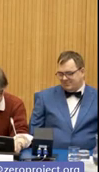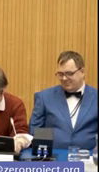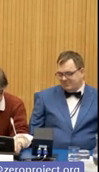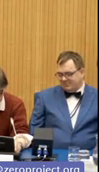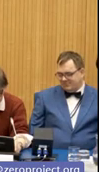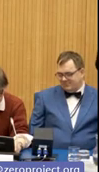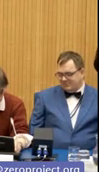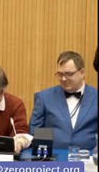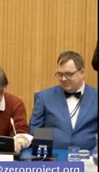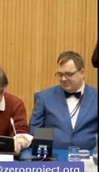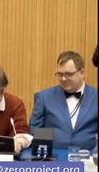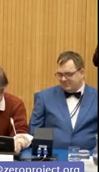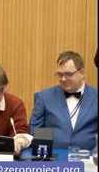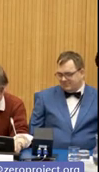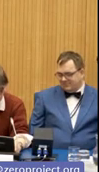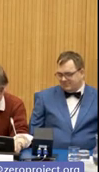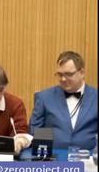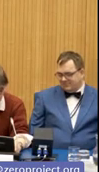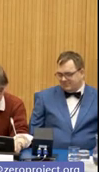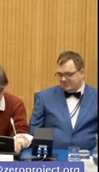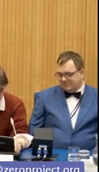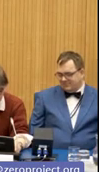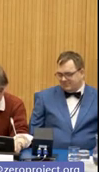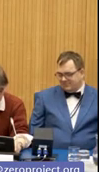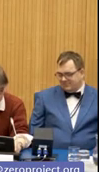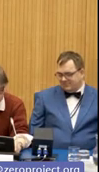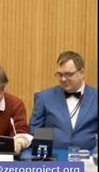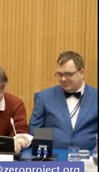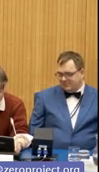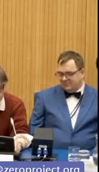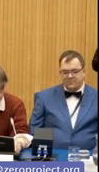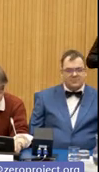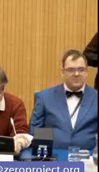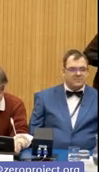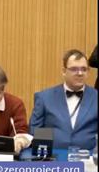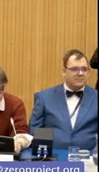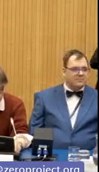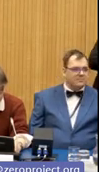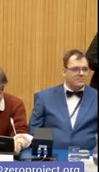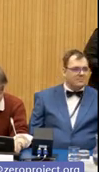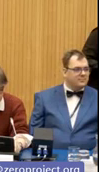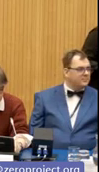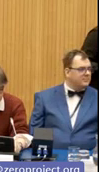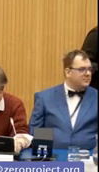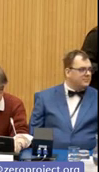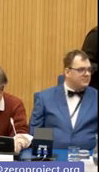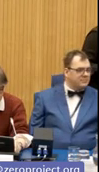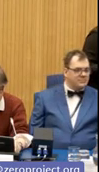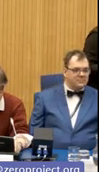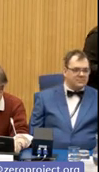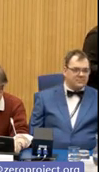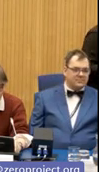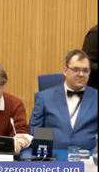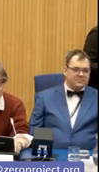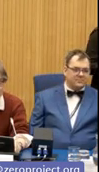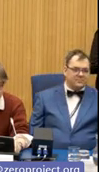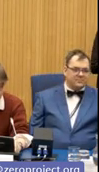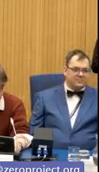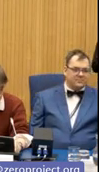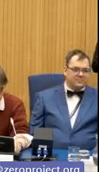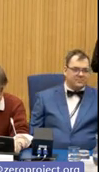Seit kurzer Zeit haben wir auch eine wissenschaftliche Leiterin am Institut. Sie und ihre Doktorandin